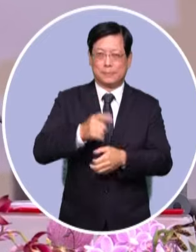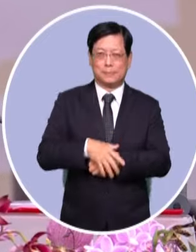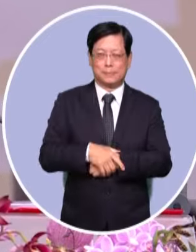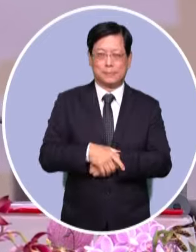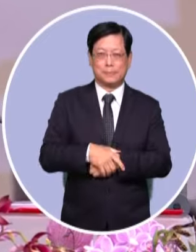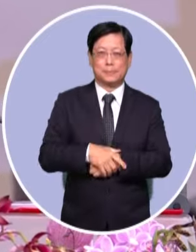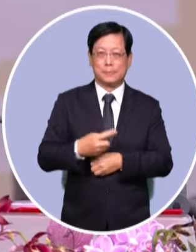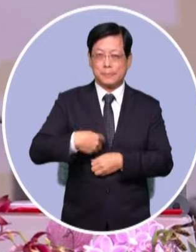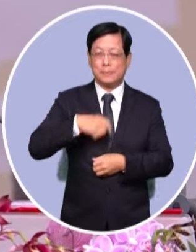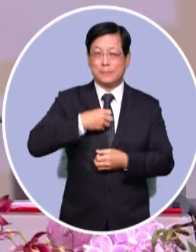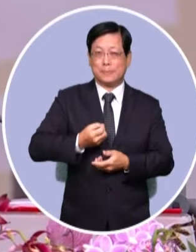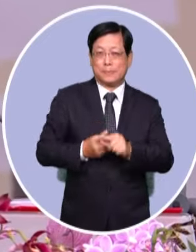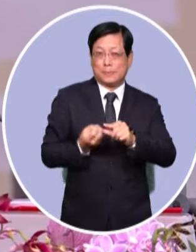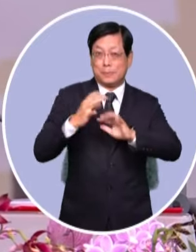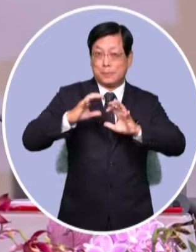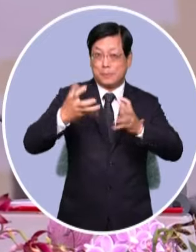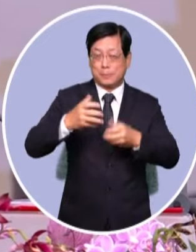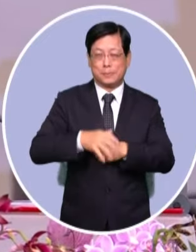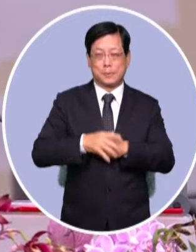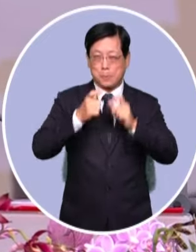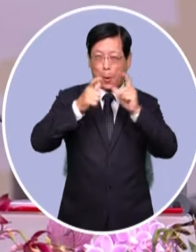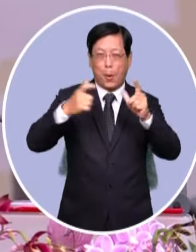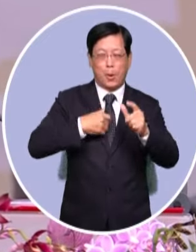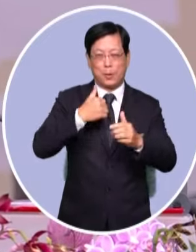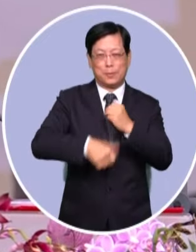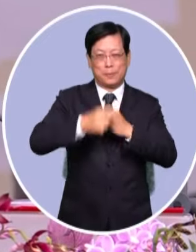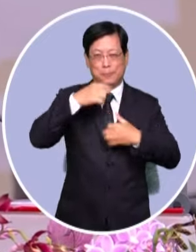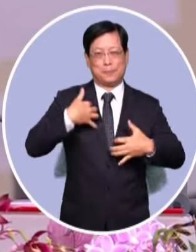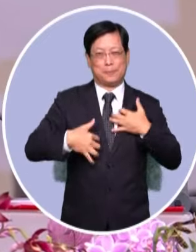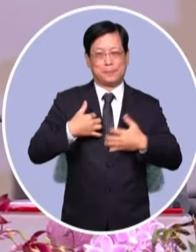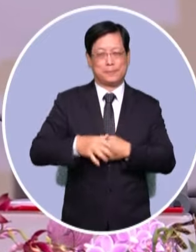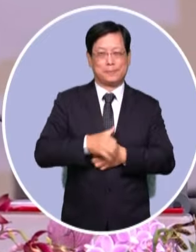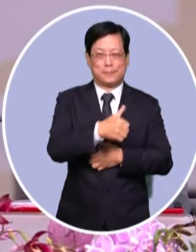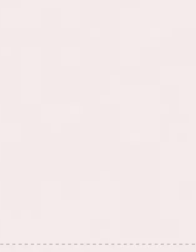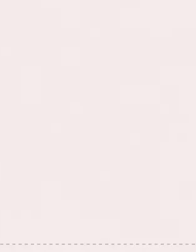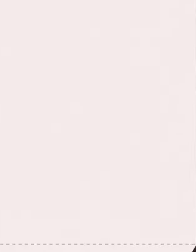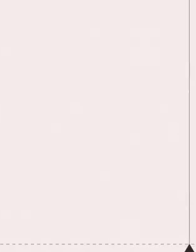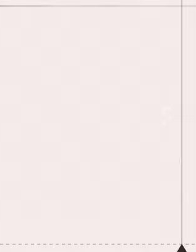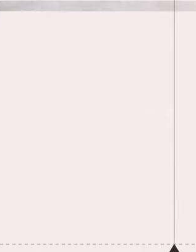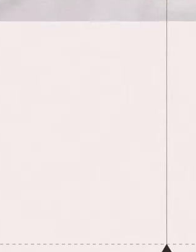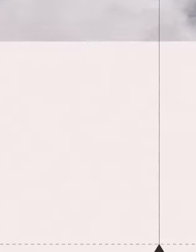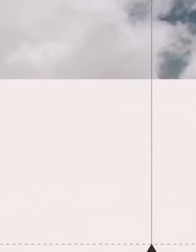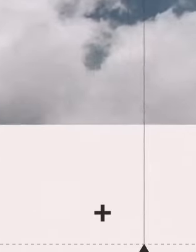一次喊出来，中华民国生日快乐！谢谢大家。